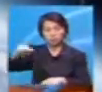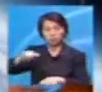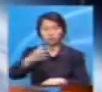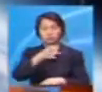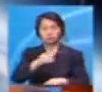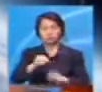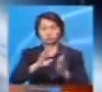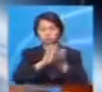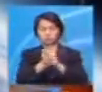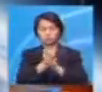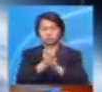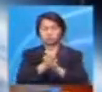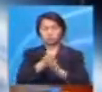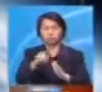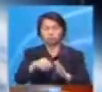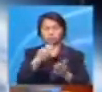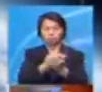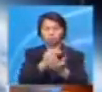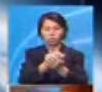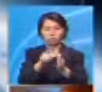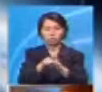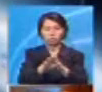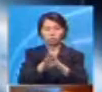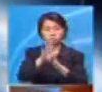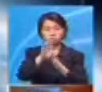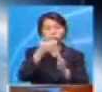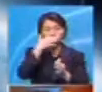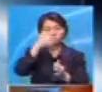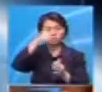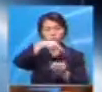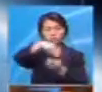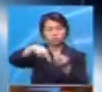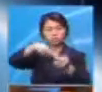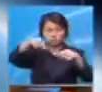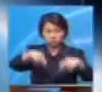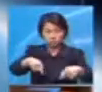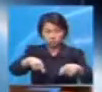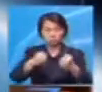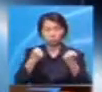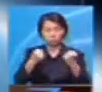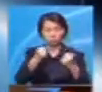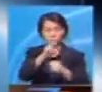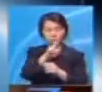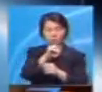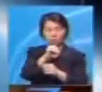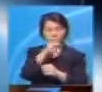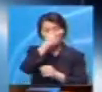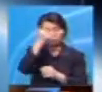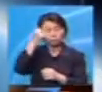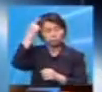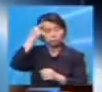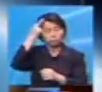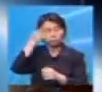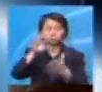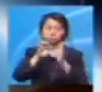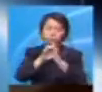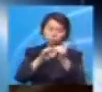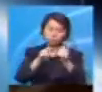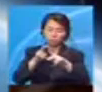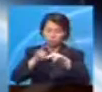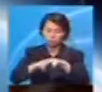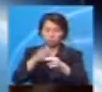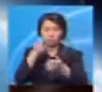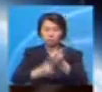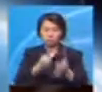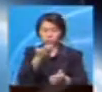sekaligus menjadikan ia sebagai mata Wang berprestasi terbaik di rantau ini pengukuhan Ringgit didorong beberapa faktor antaranya kedudukan